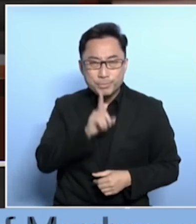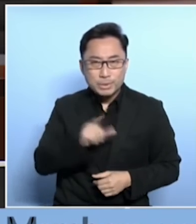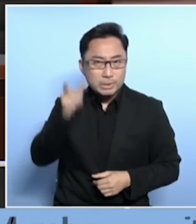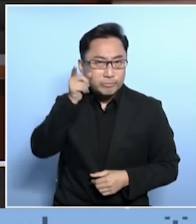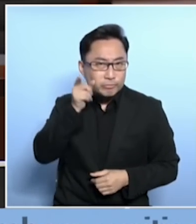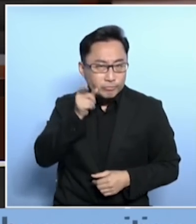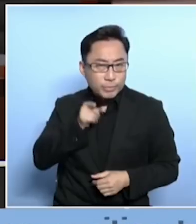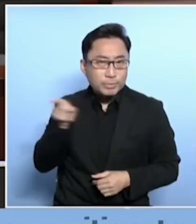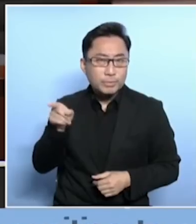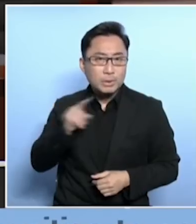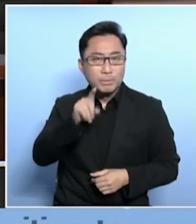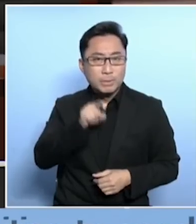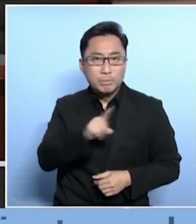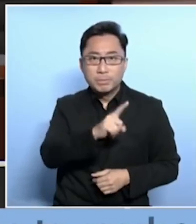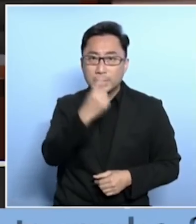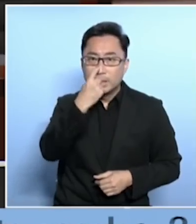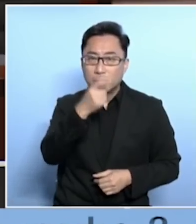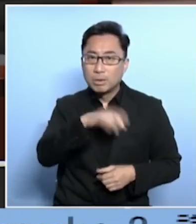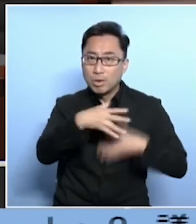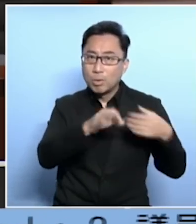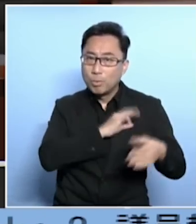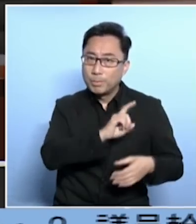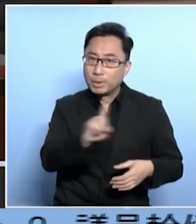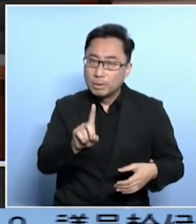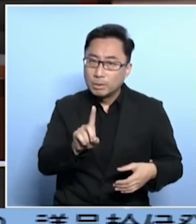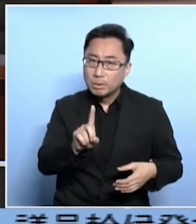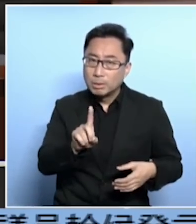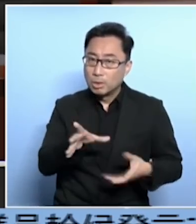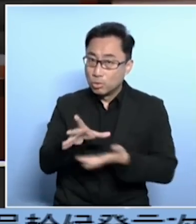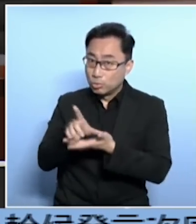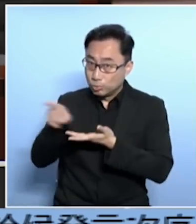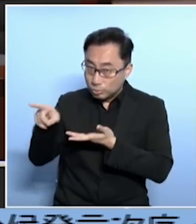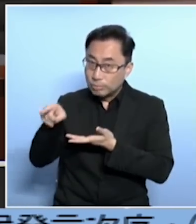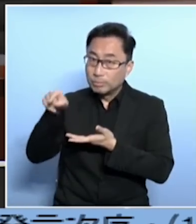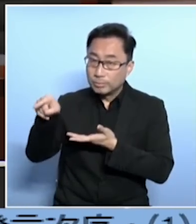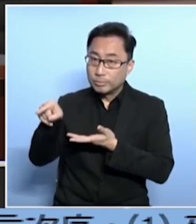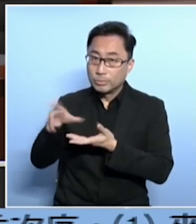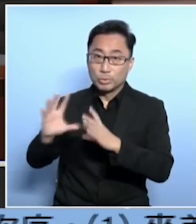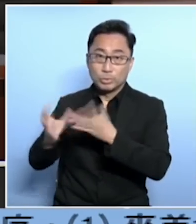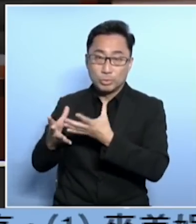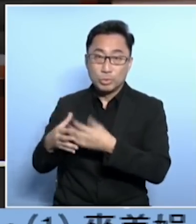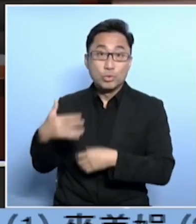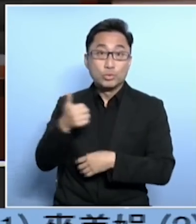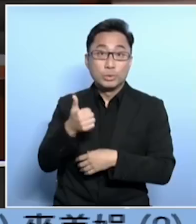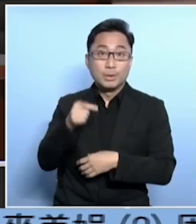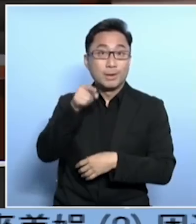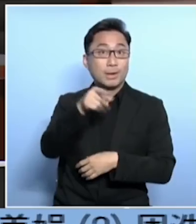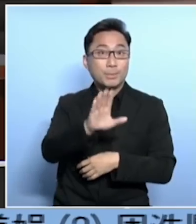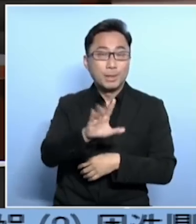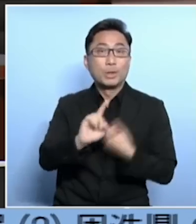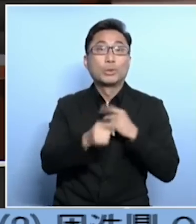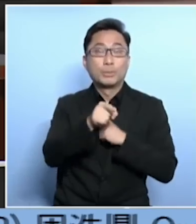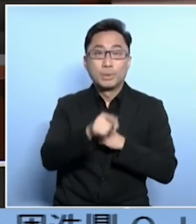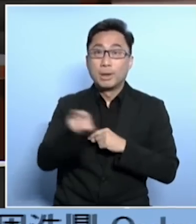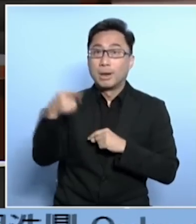的，這叫什麼的英國國會啊？功能組別那個主席，不是說你啊，你代主